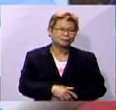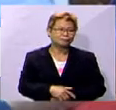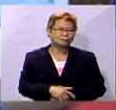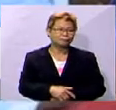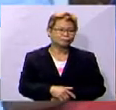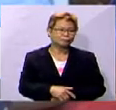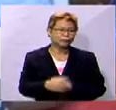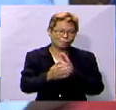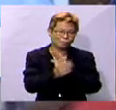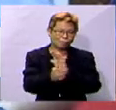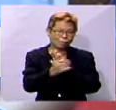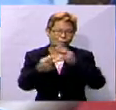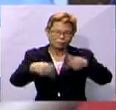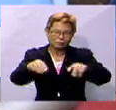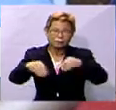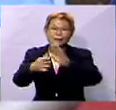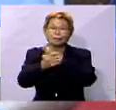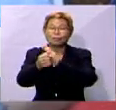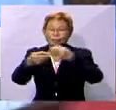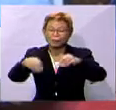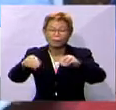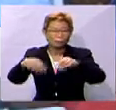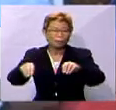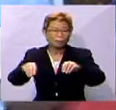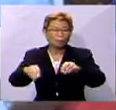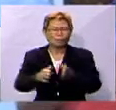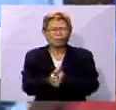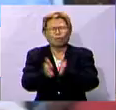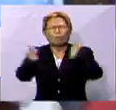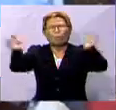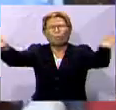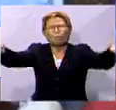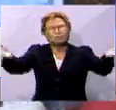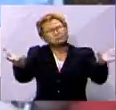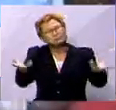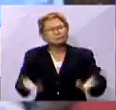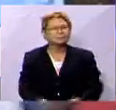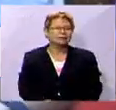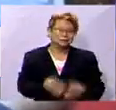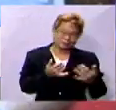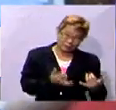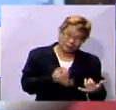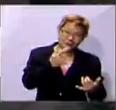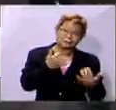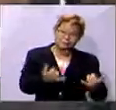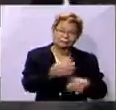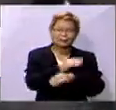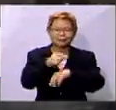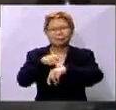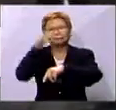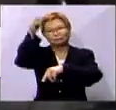dari segi potensi pasaran adalah begitu luas, bukan saja sekarang tapi juga untuk masa depan.